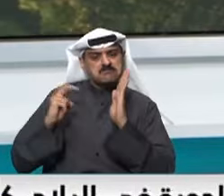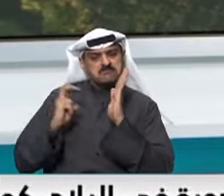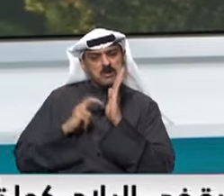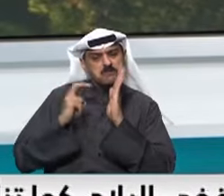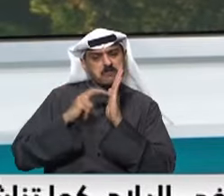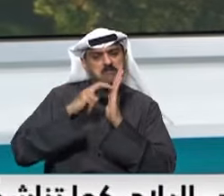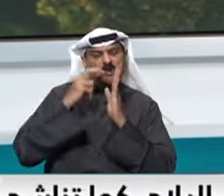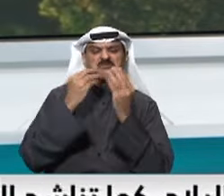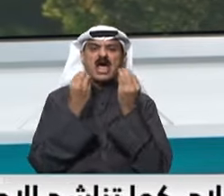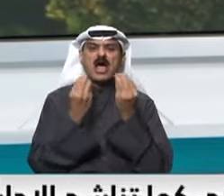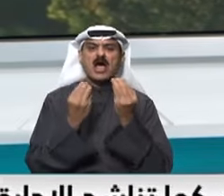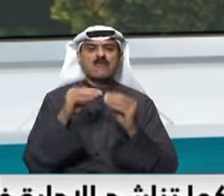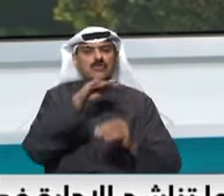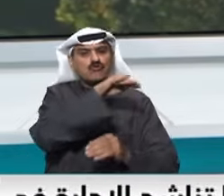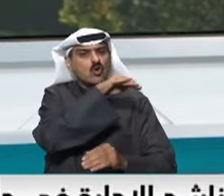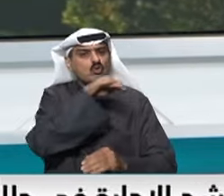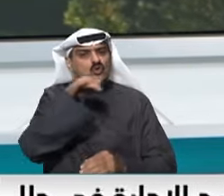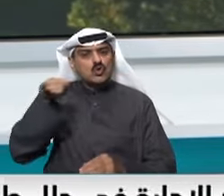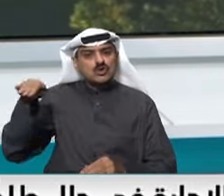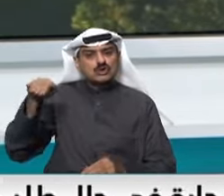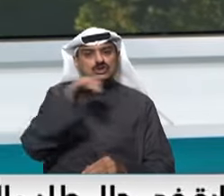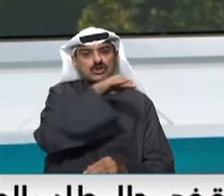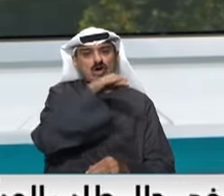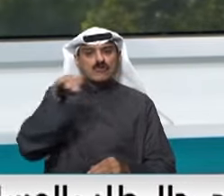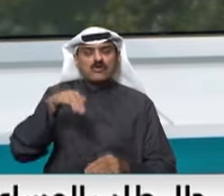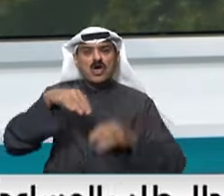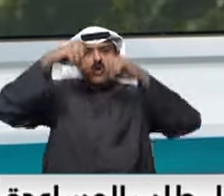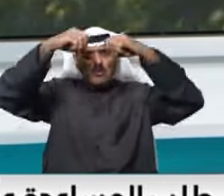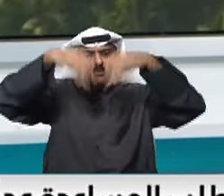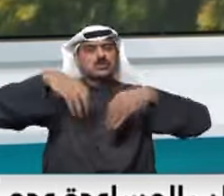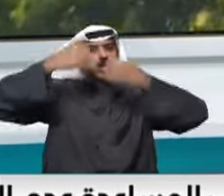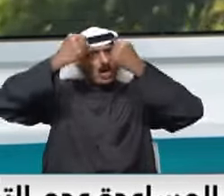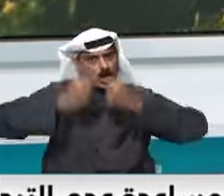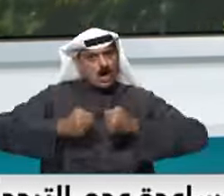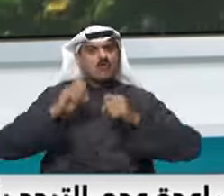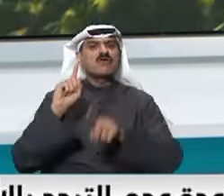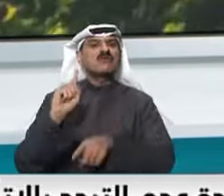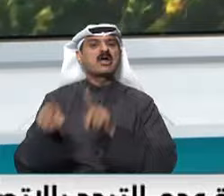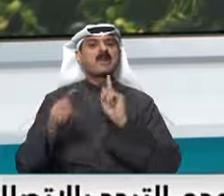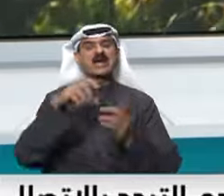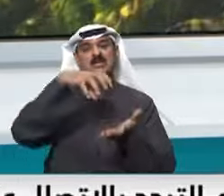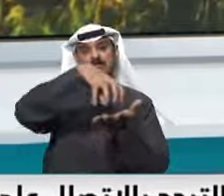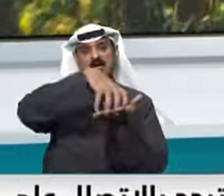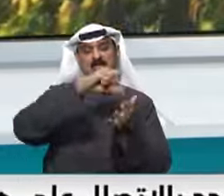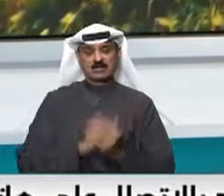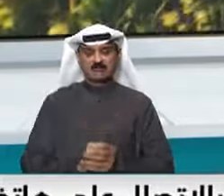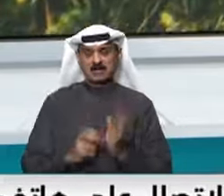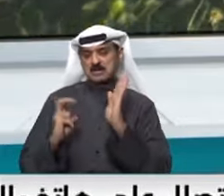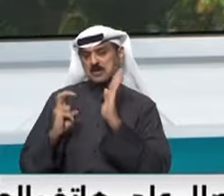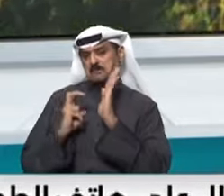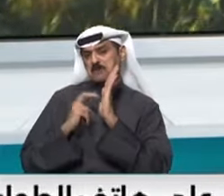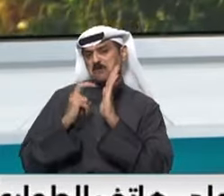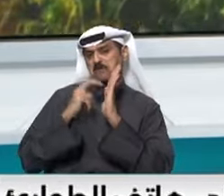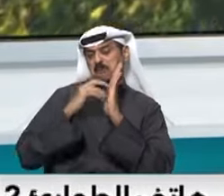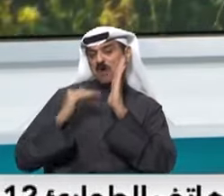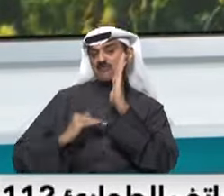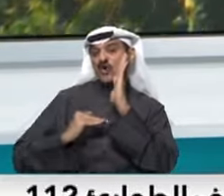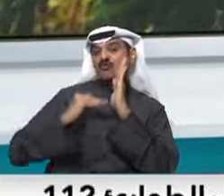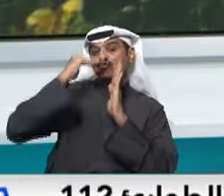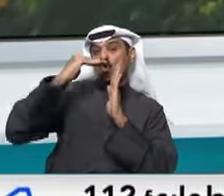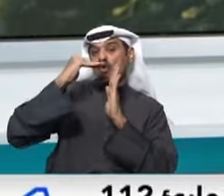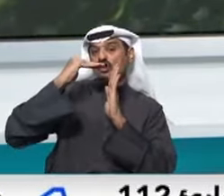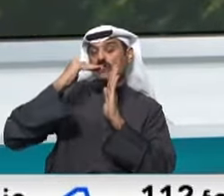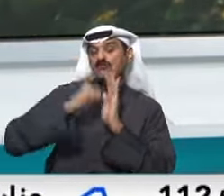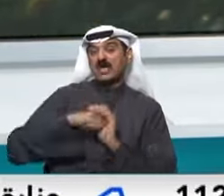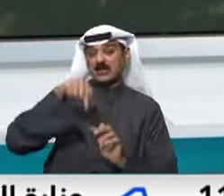ما بين الخفيفة إلى المتوسطة وكانت غزيرة على بعض المناطق. سجلت أعلى كمية أمطار حتى هذه اللحظة بداية